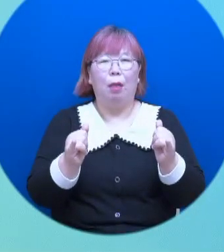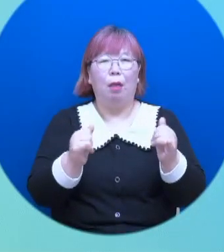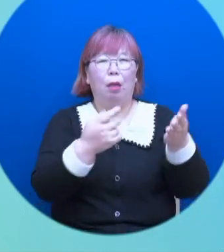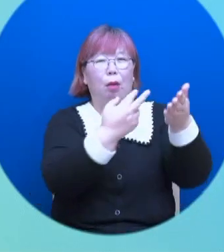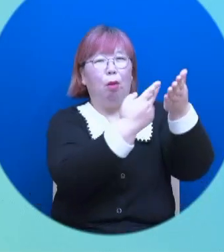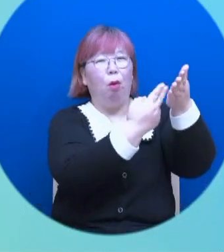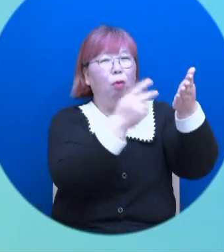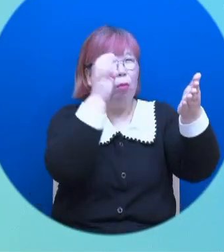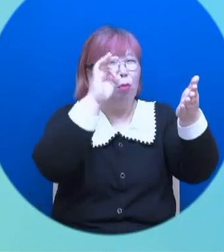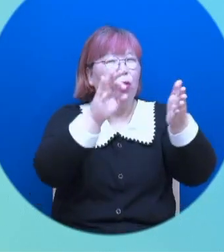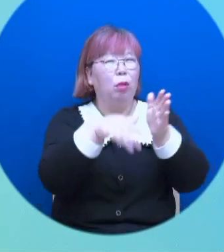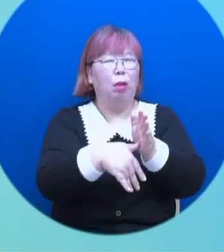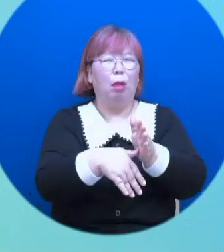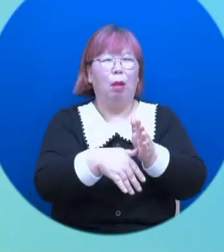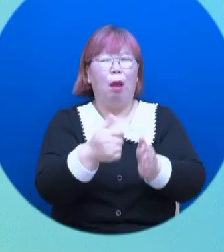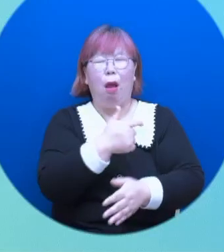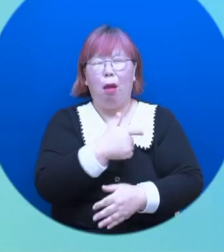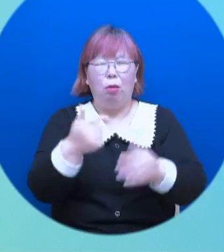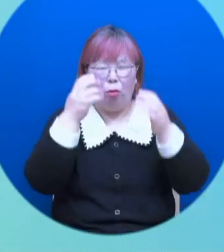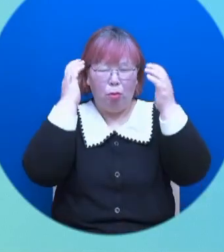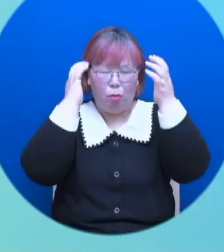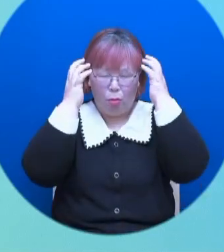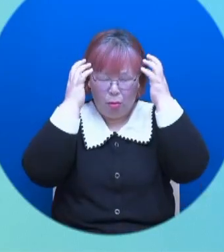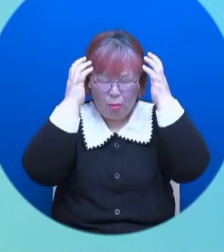아주 고통스러워합니다.